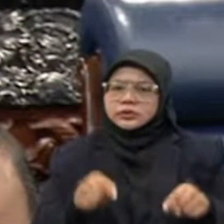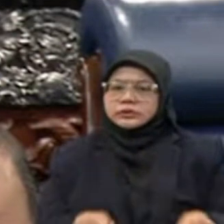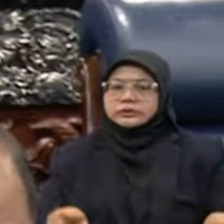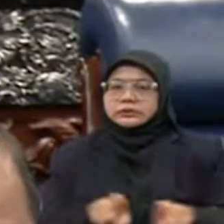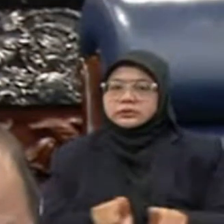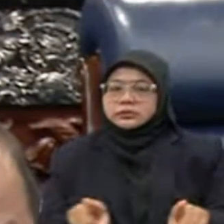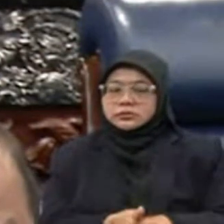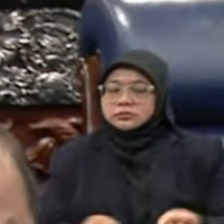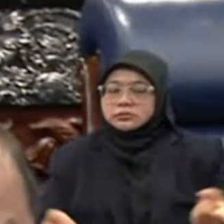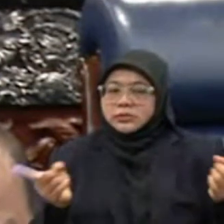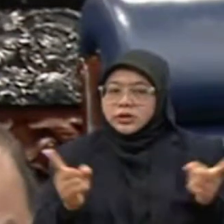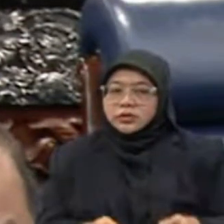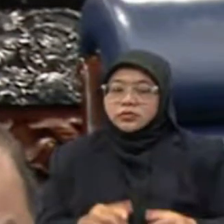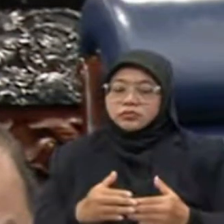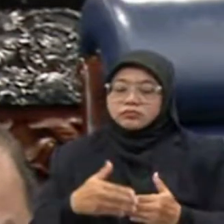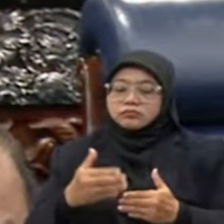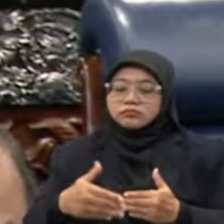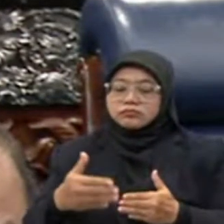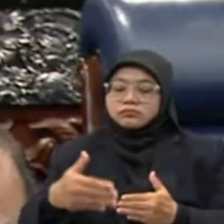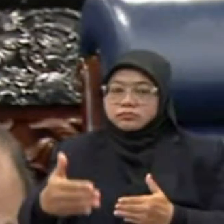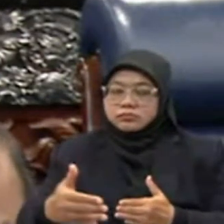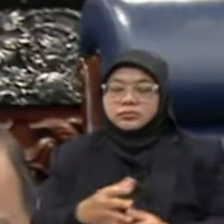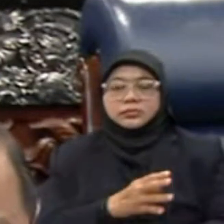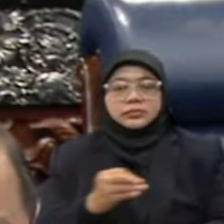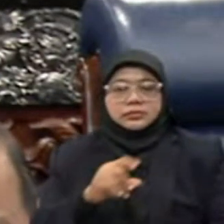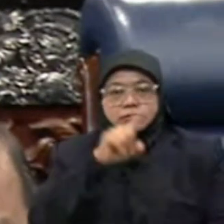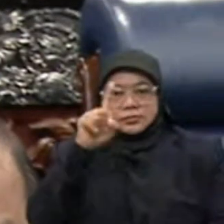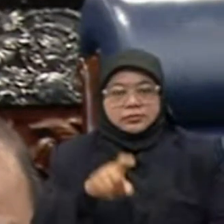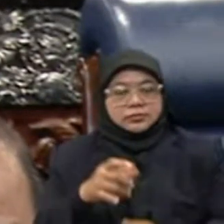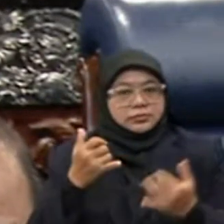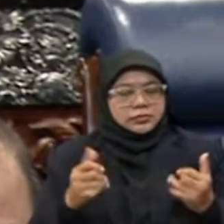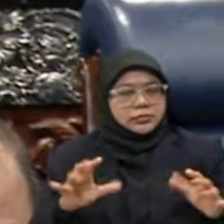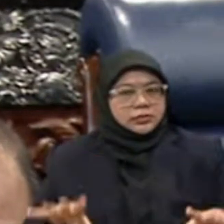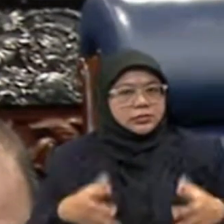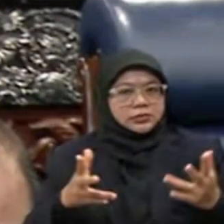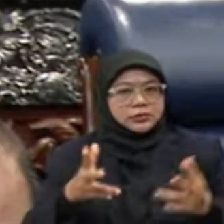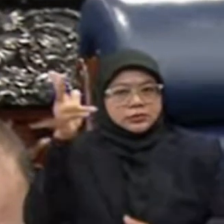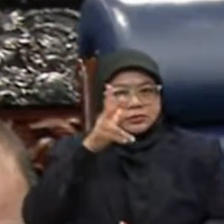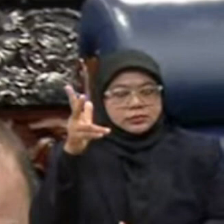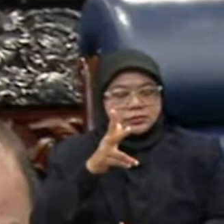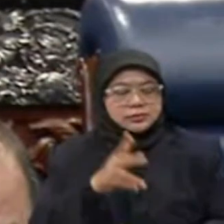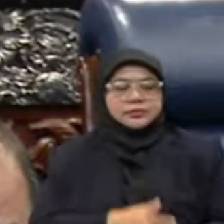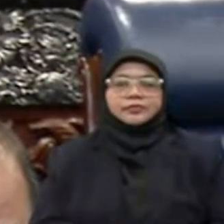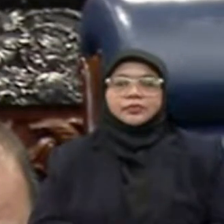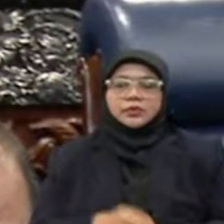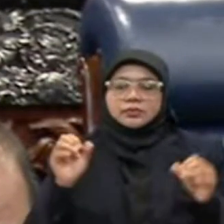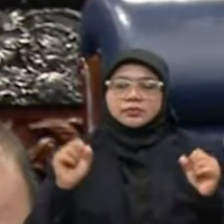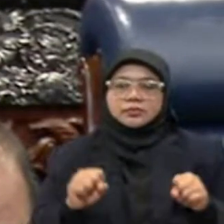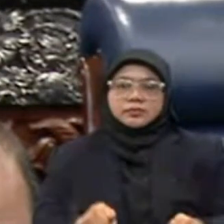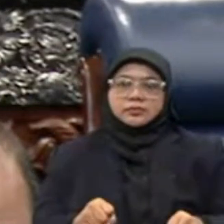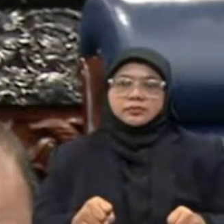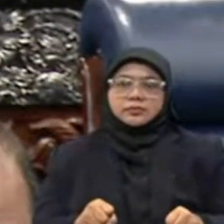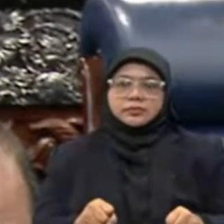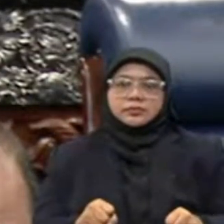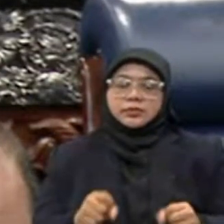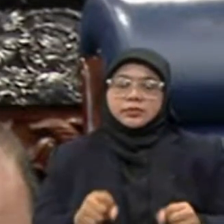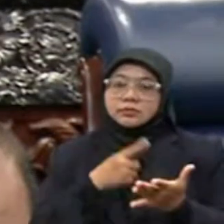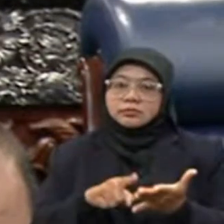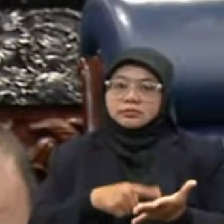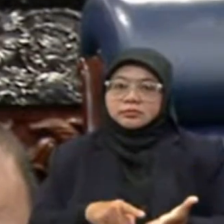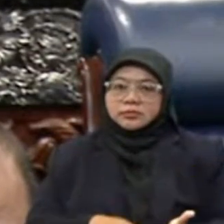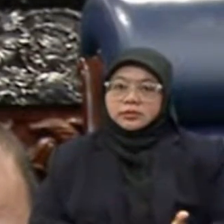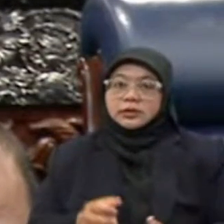dan juga tahun-tahun seterusnya Jadi persoalannya bagaimana kerajaan sekarang ini dapat memastikan